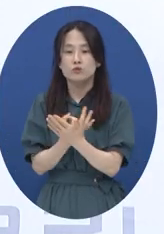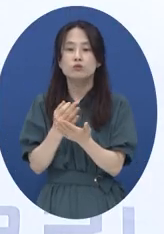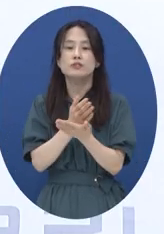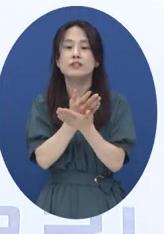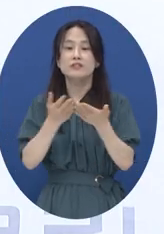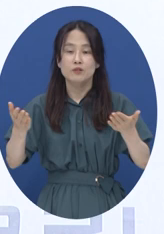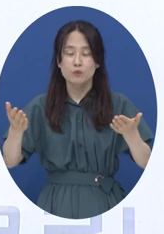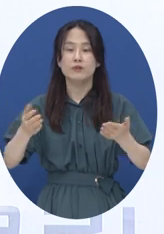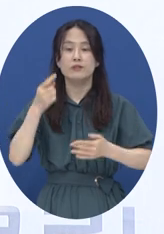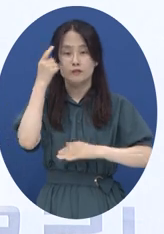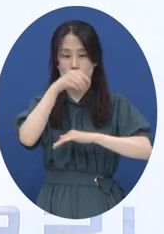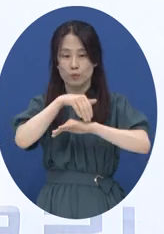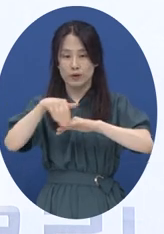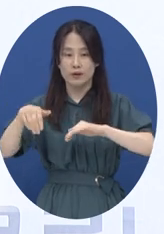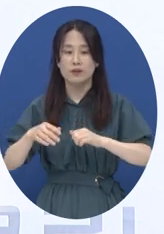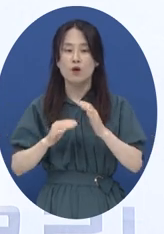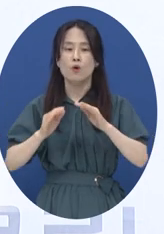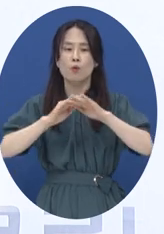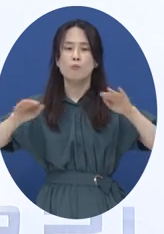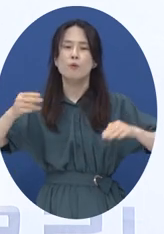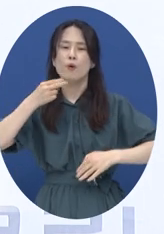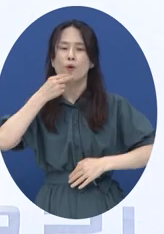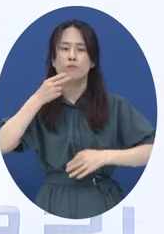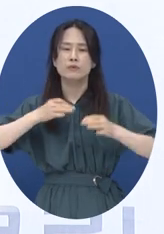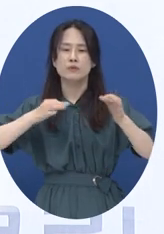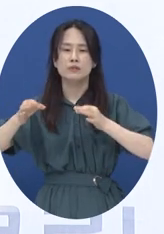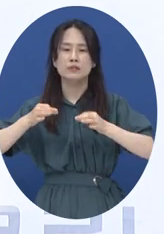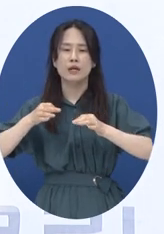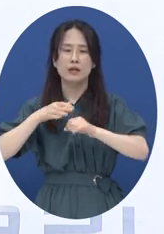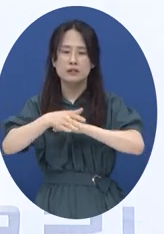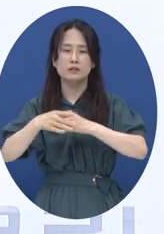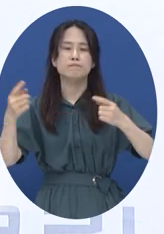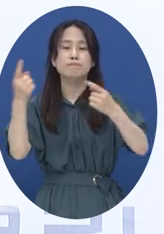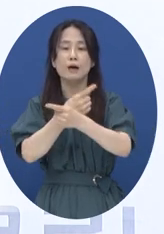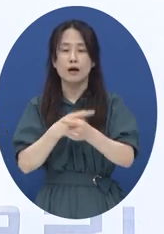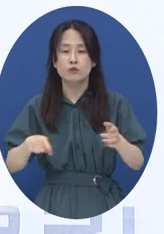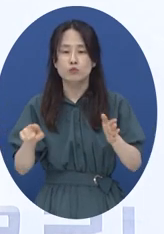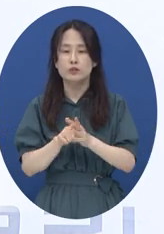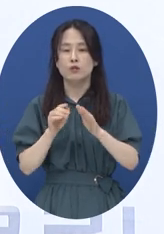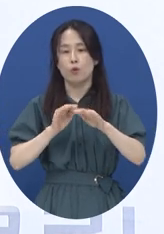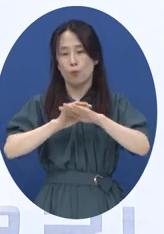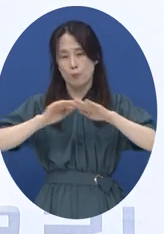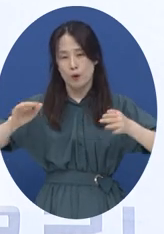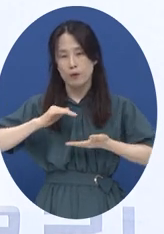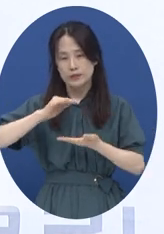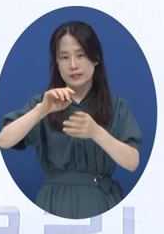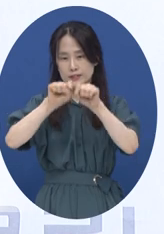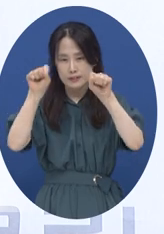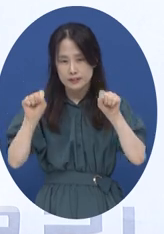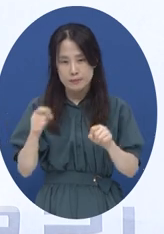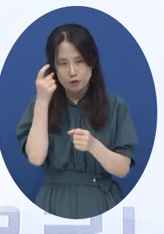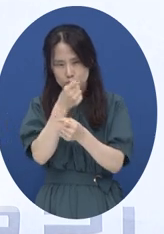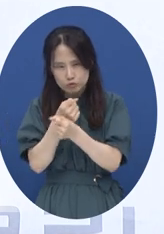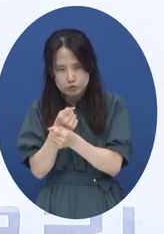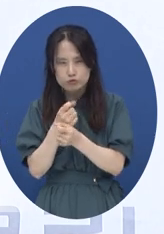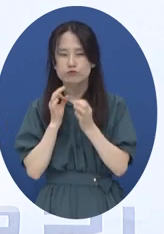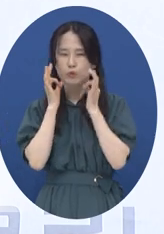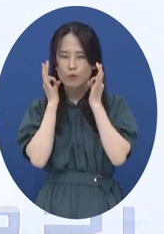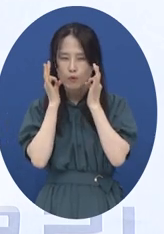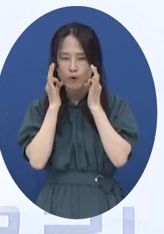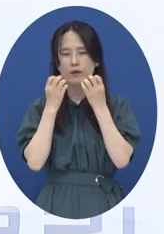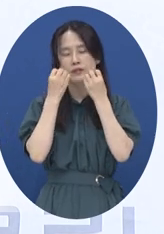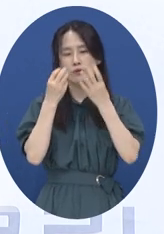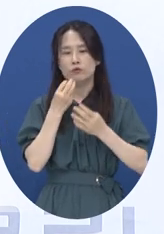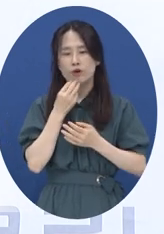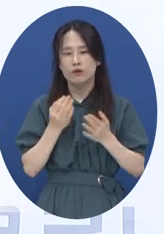방침입니다. 불공정한 시장 구조를 바꾸기 위해 공정 조달 시스템 개발에 박차를 가하면서